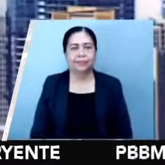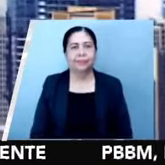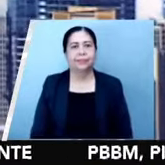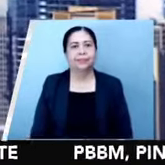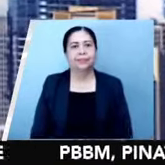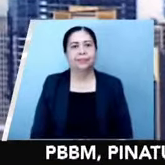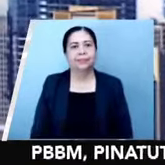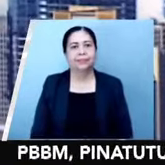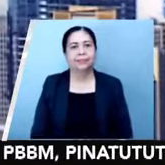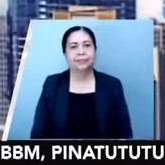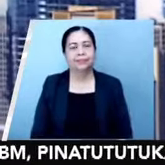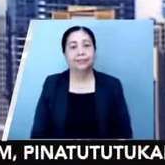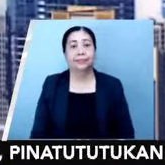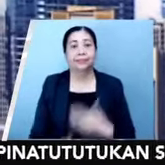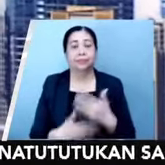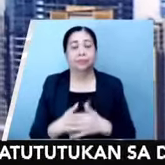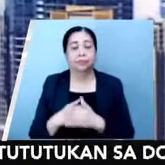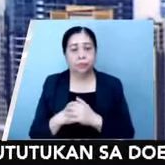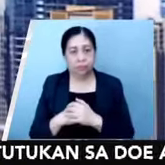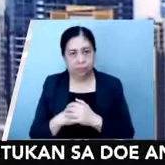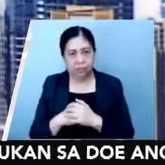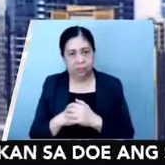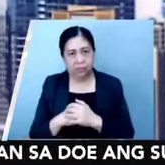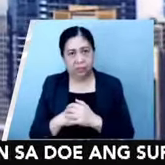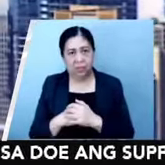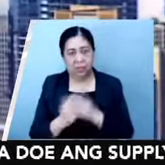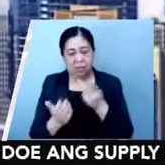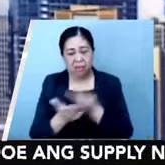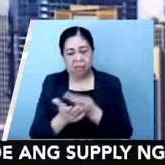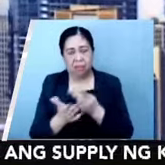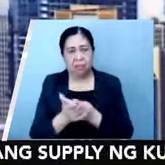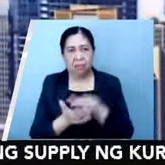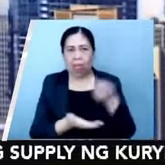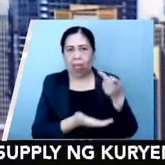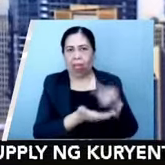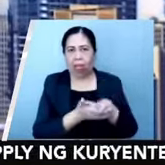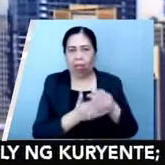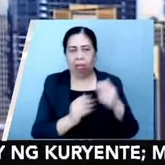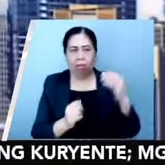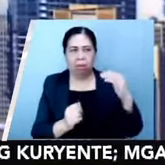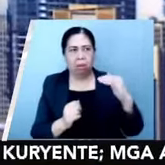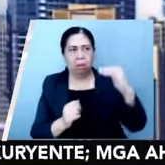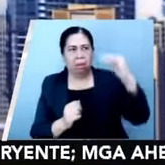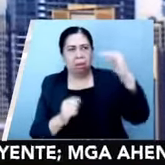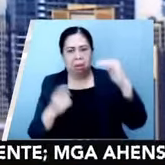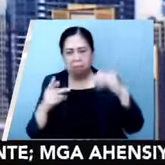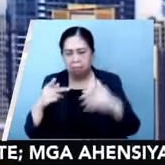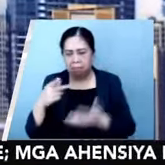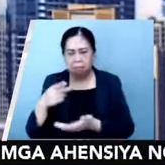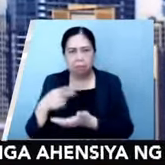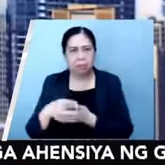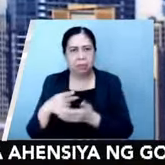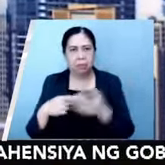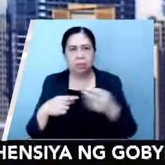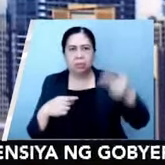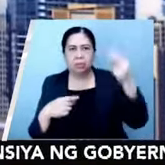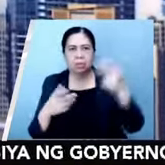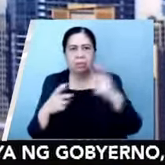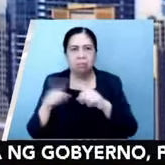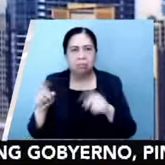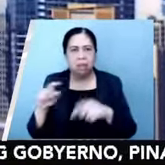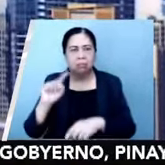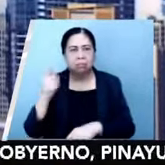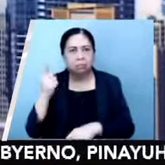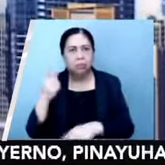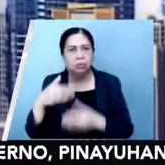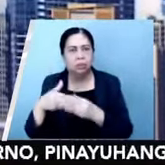Dahil sa pagsadsad ng halaga ng piso kontra dolyar, inaasahan tataas ang halaga ng pag-aangkat ayon sa isang ekonomista. At ang